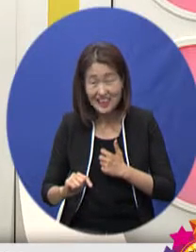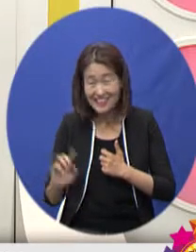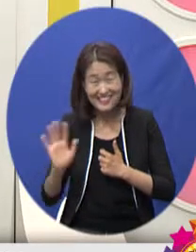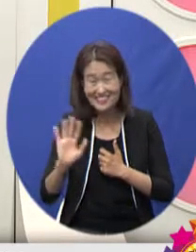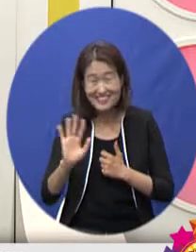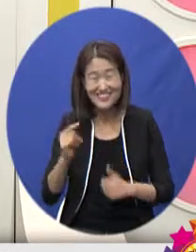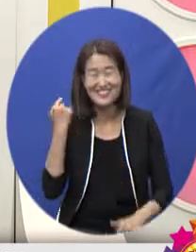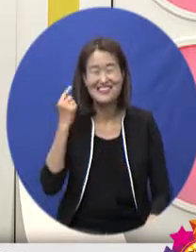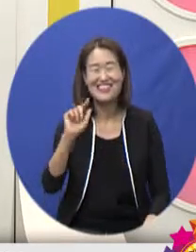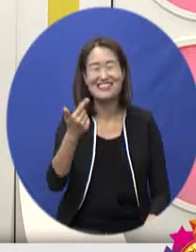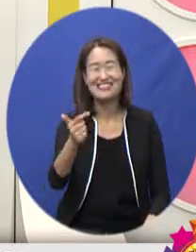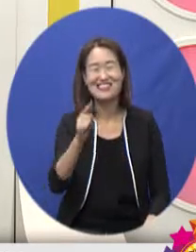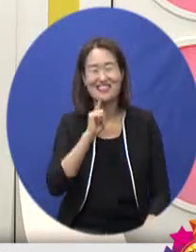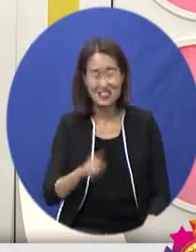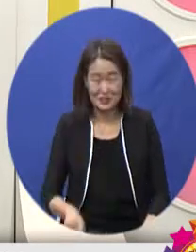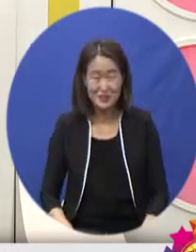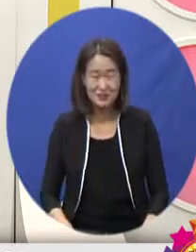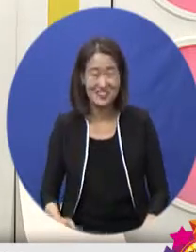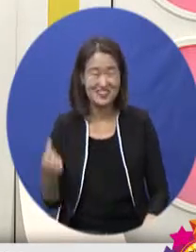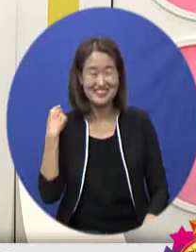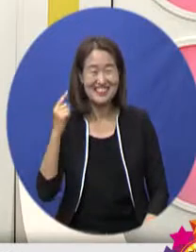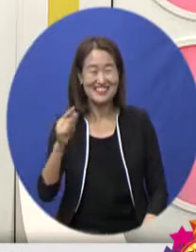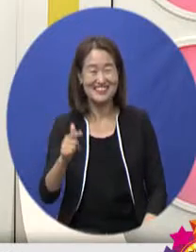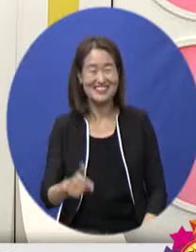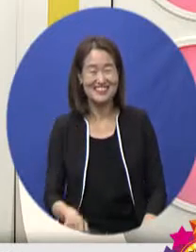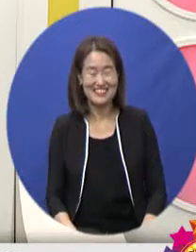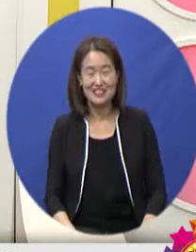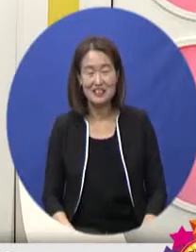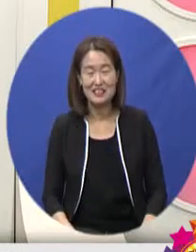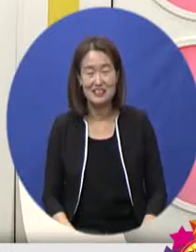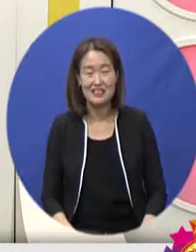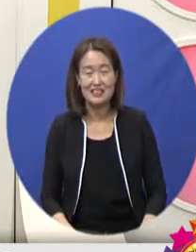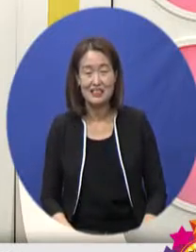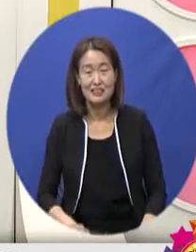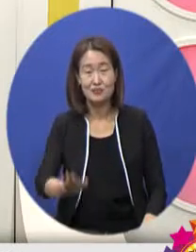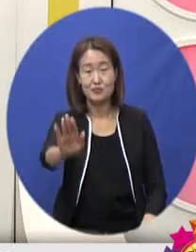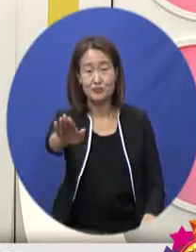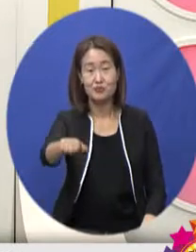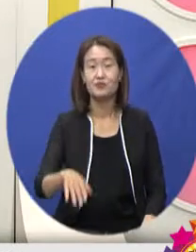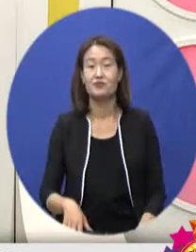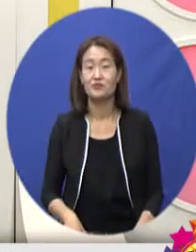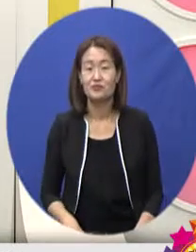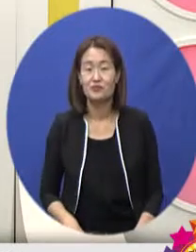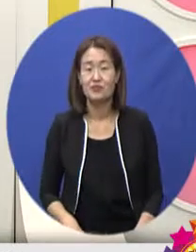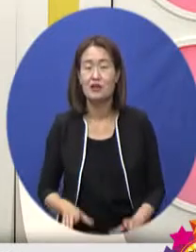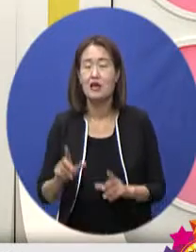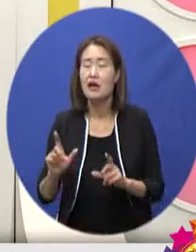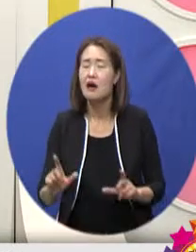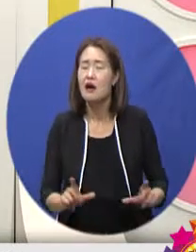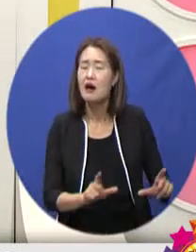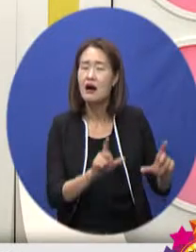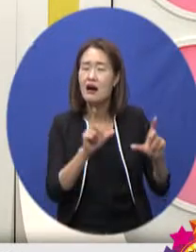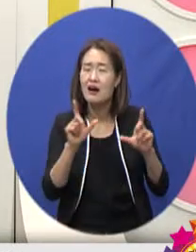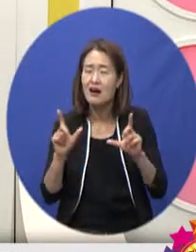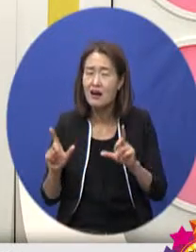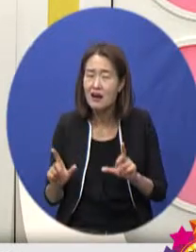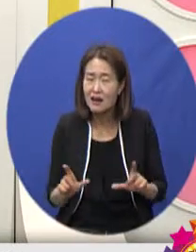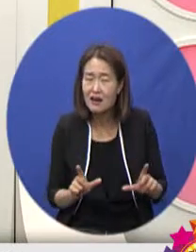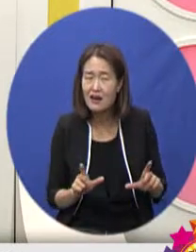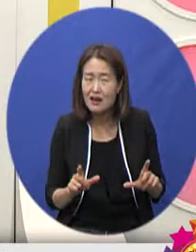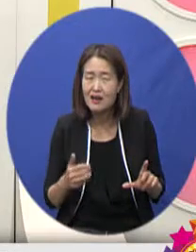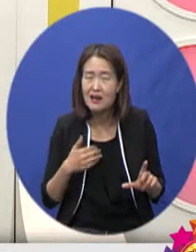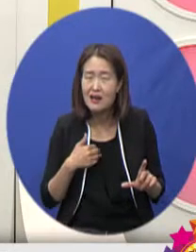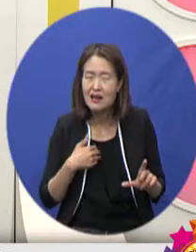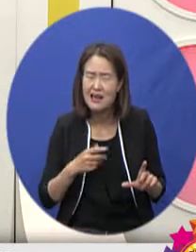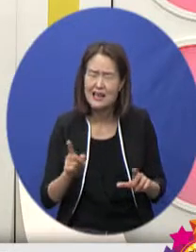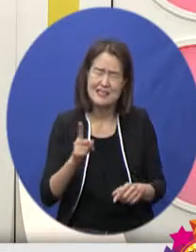어제는 아니다. 어제는 아니야. 어제는 아니다. 네. 정우 씨. 네. 살면서 네. 내가